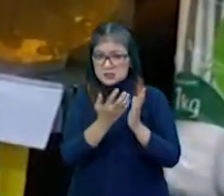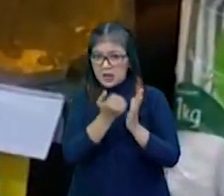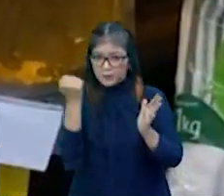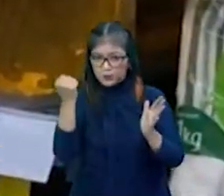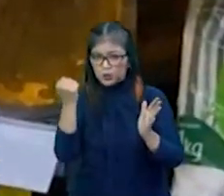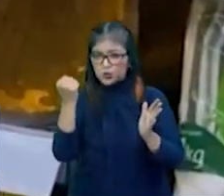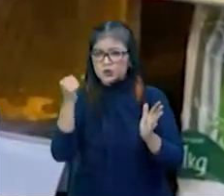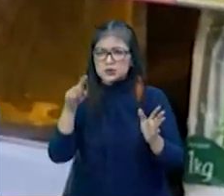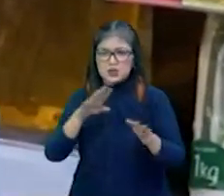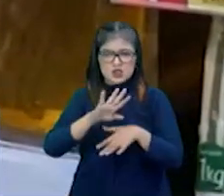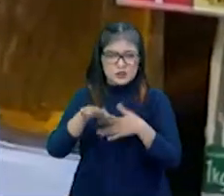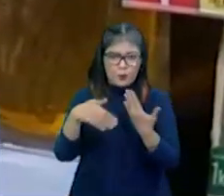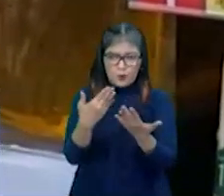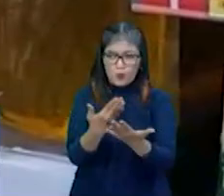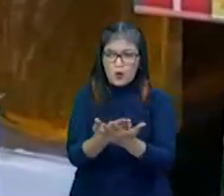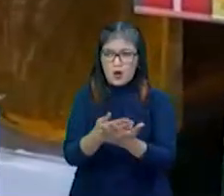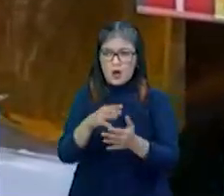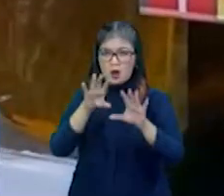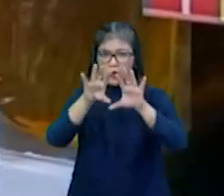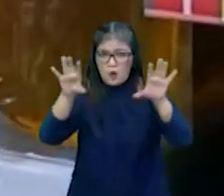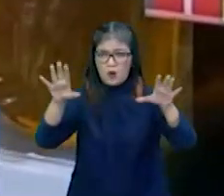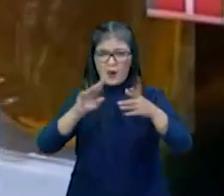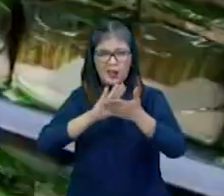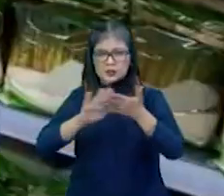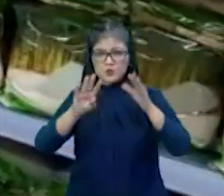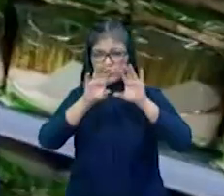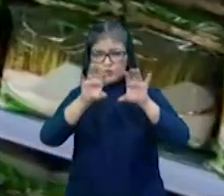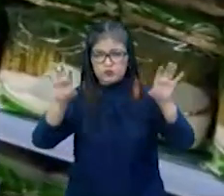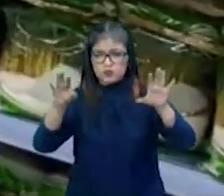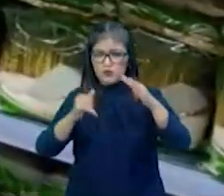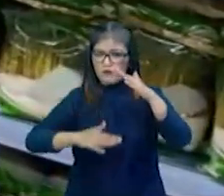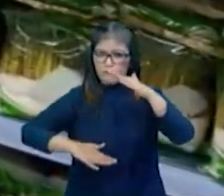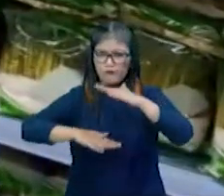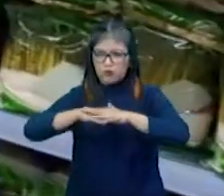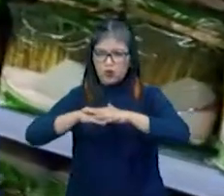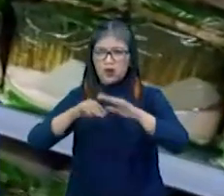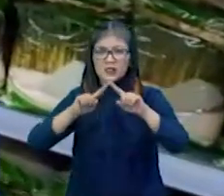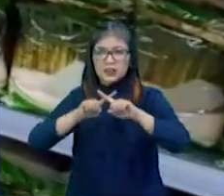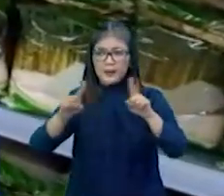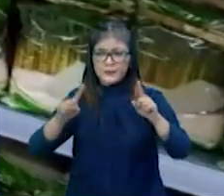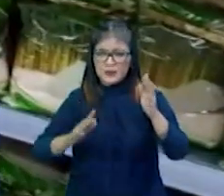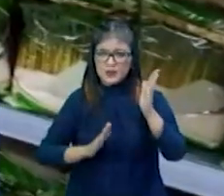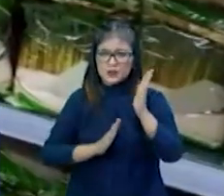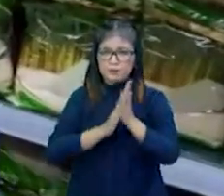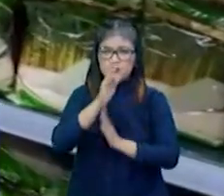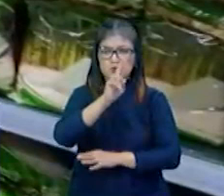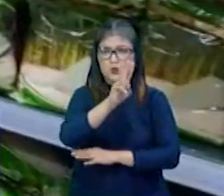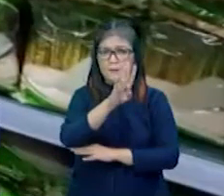dan retail modern kembali melimpah, namun dengan harga yang melambung tinggi menembus Rp24.000.